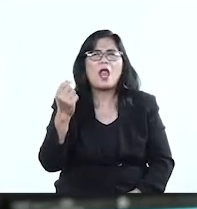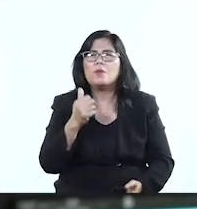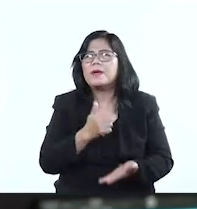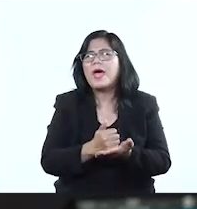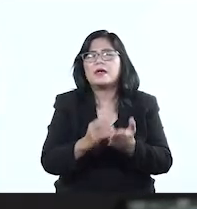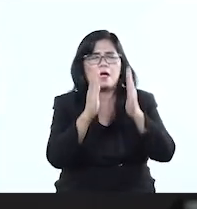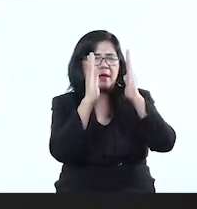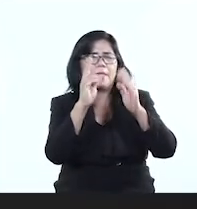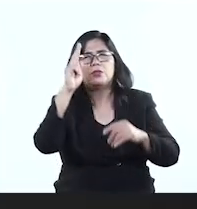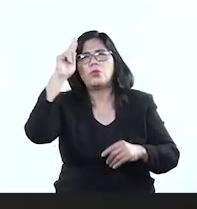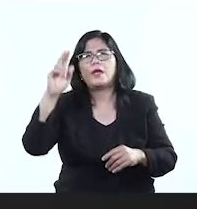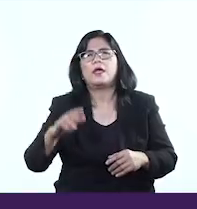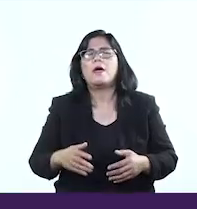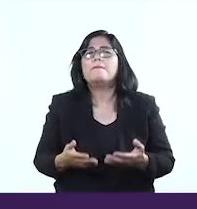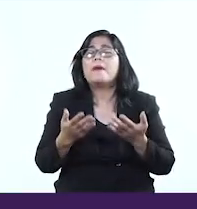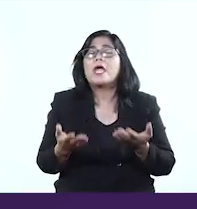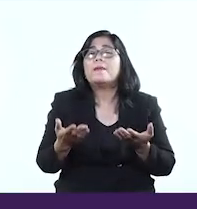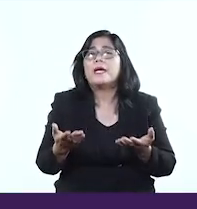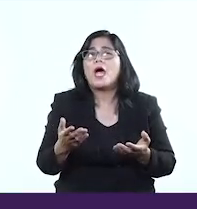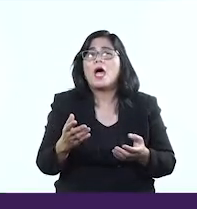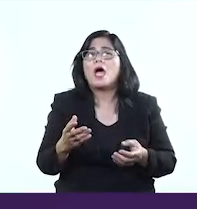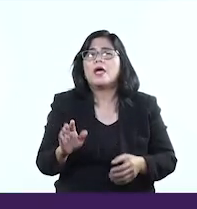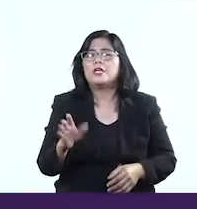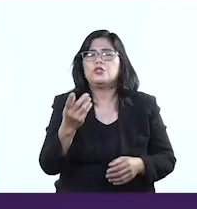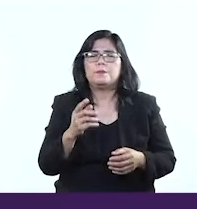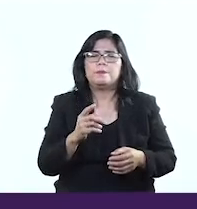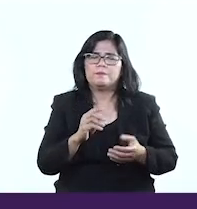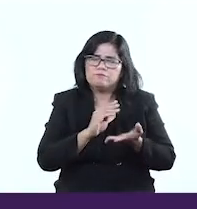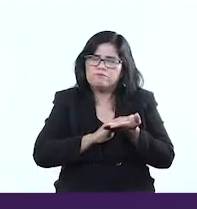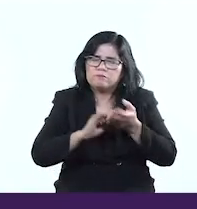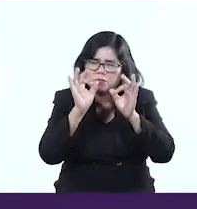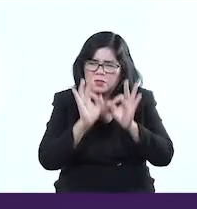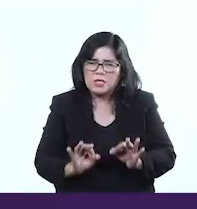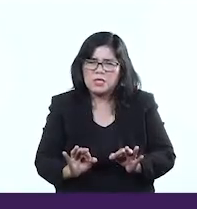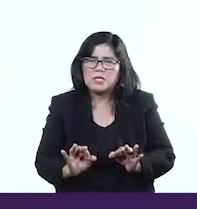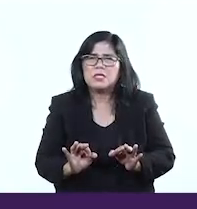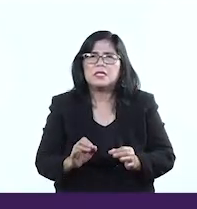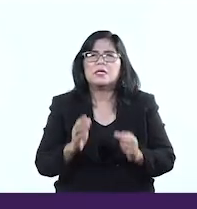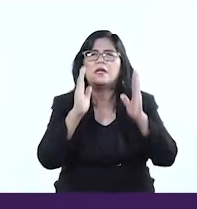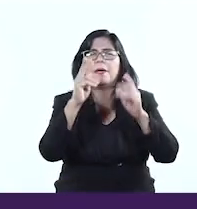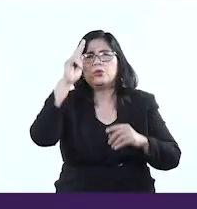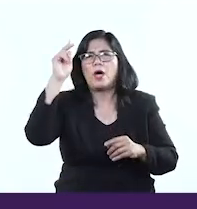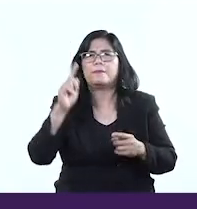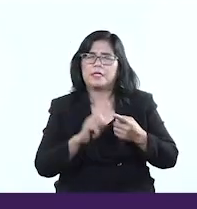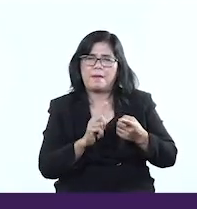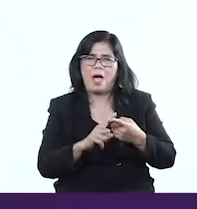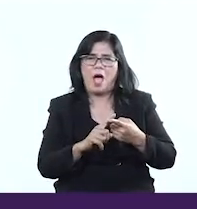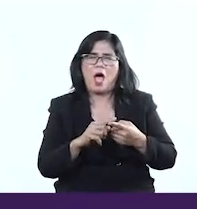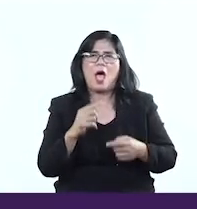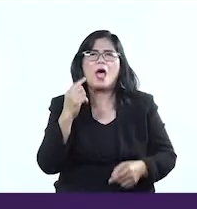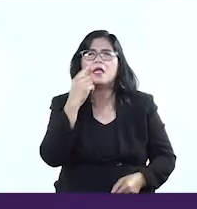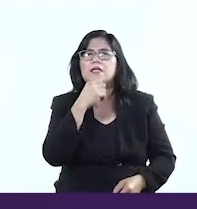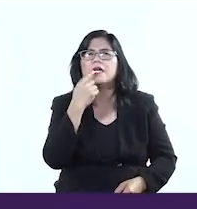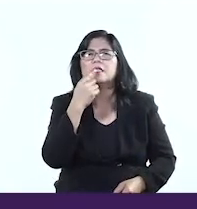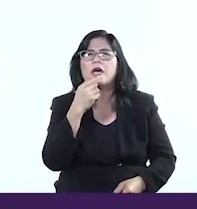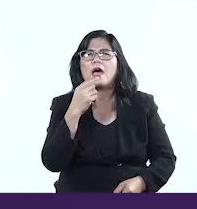Bagaimana kita dapat hidup murni hadapan Allah yang pertama setiap hari dalam telinga kita senantiasa dipertajam sebagai didalam telinga seorang